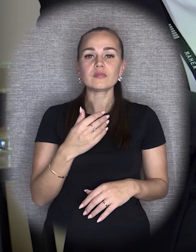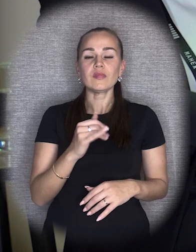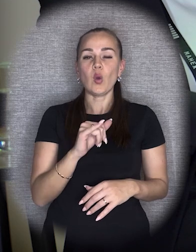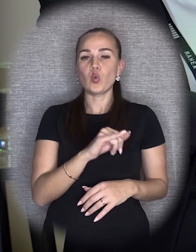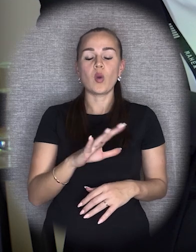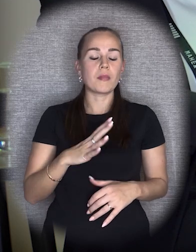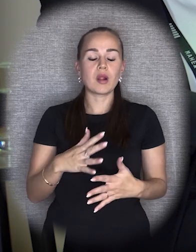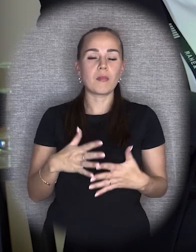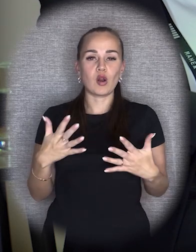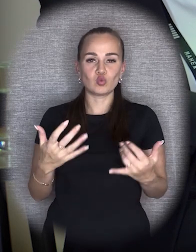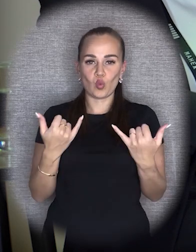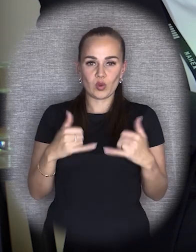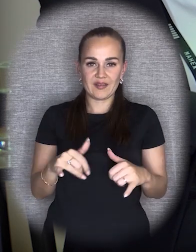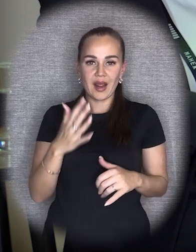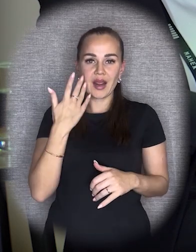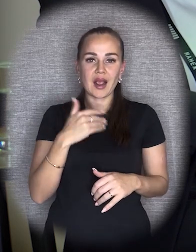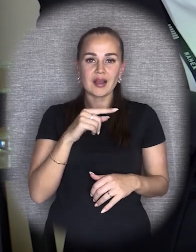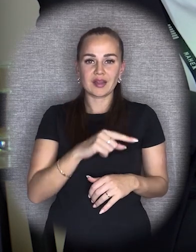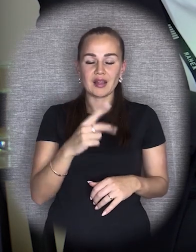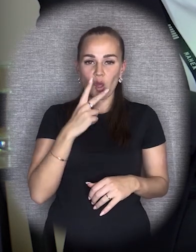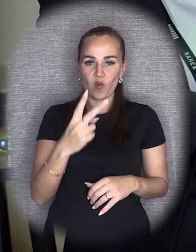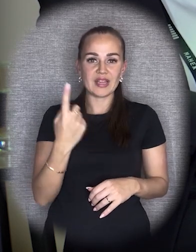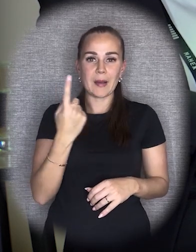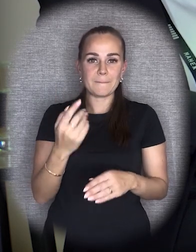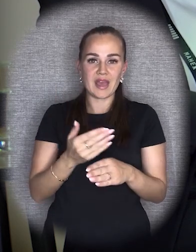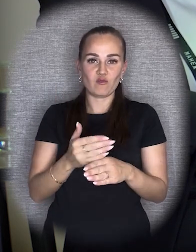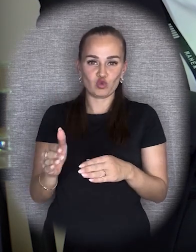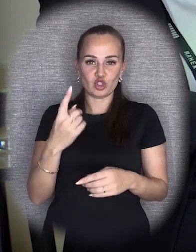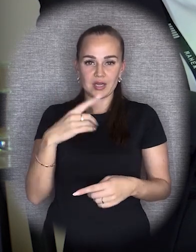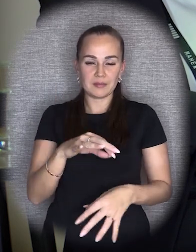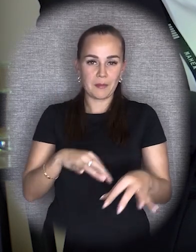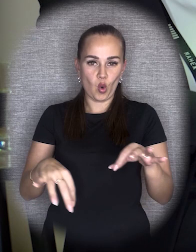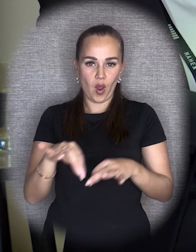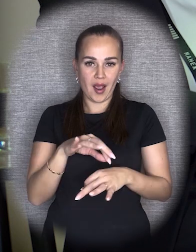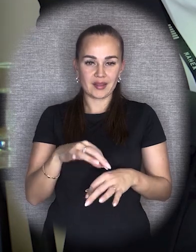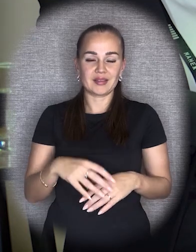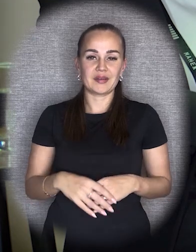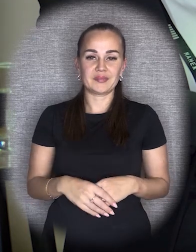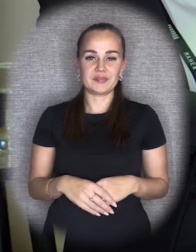я увидела первую часть этого проекта, приехав сюда.